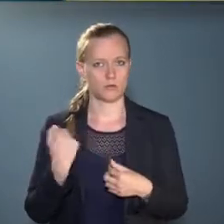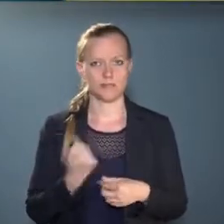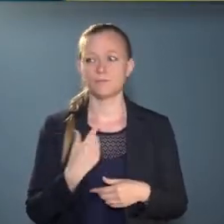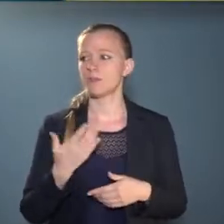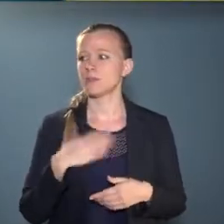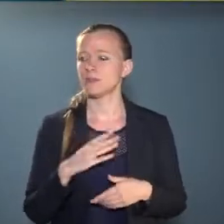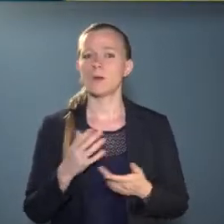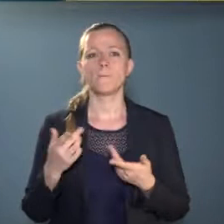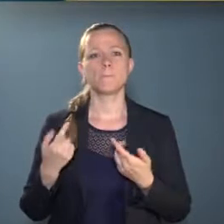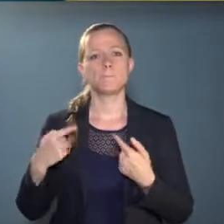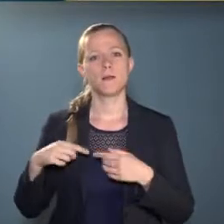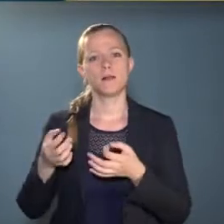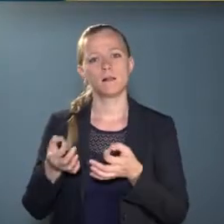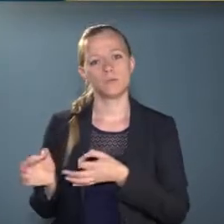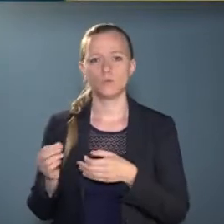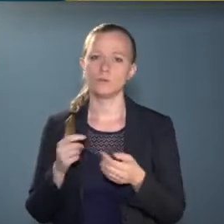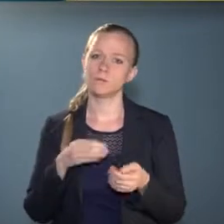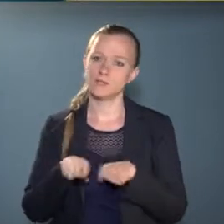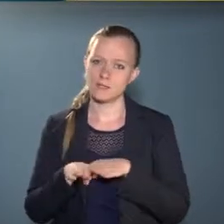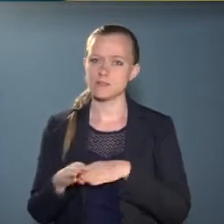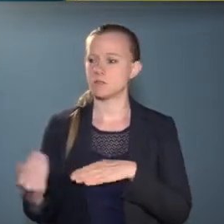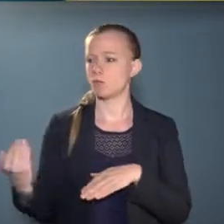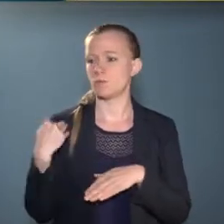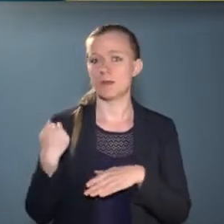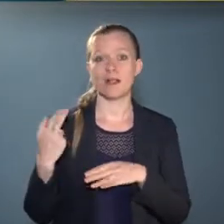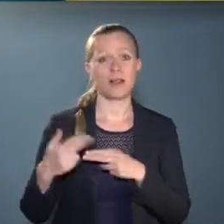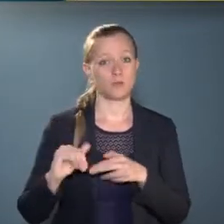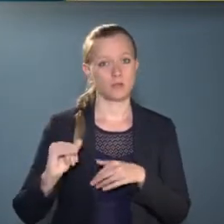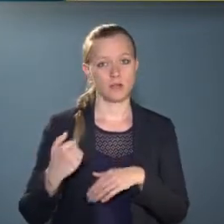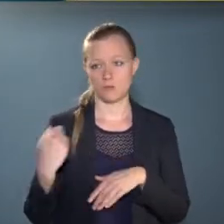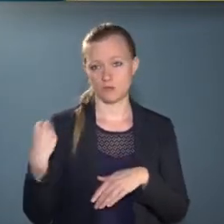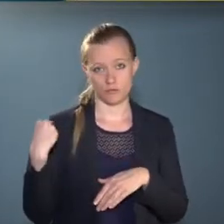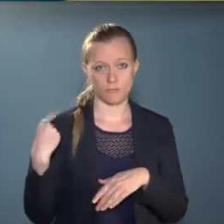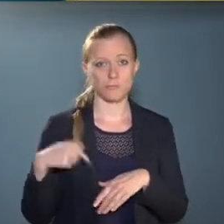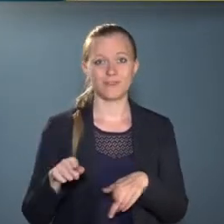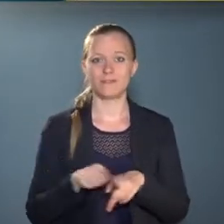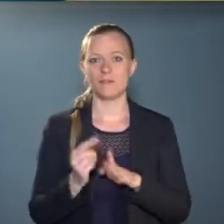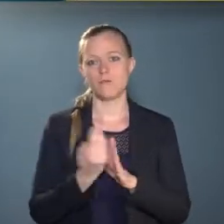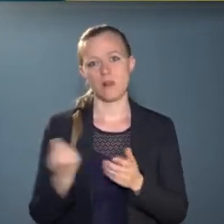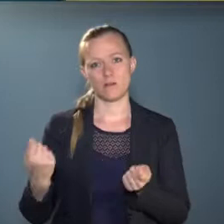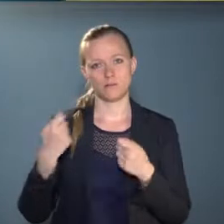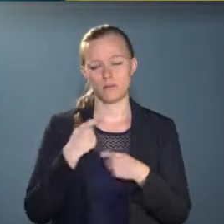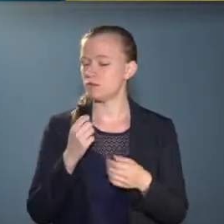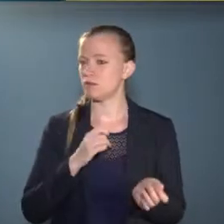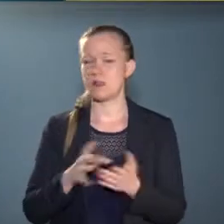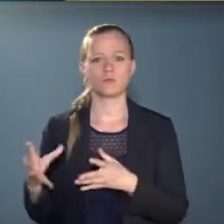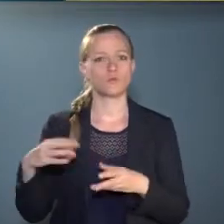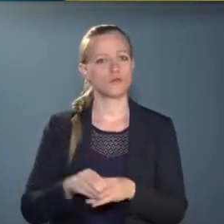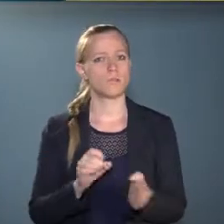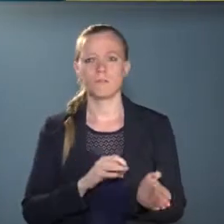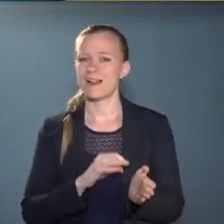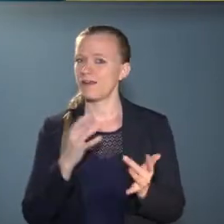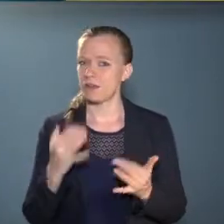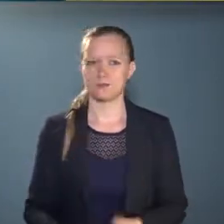szeretném, hogyha a belügyminiszter úr legközelebb is a TEK-et szólítja meg, és egy ilyen feladat meghatározás történik, akkor a lehető leggyorsabban tudjunk részt venni, és a legeredményesebben.